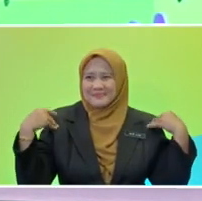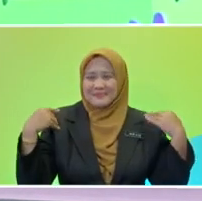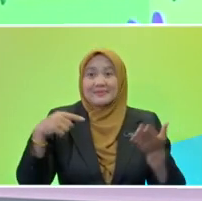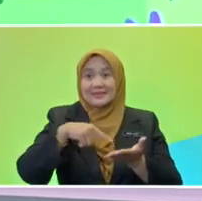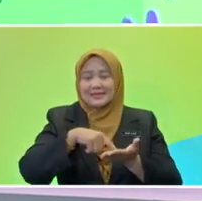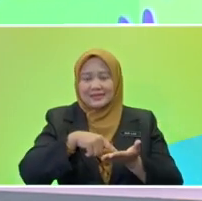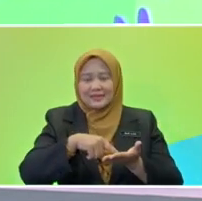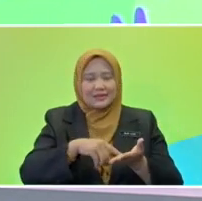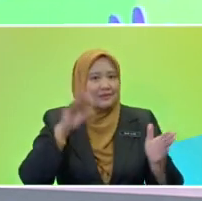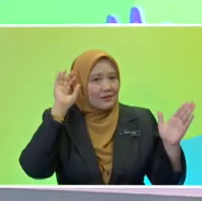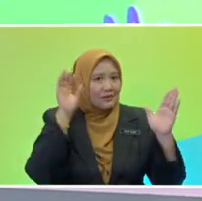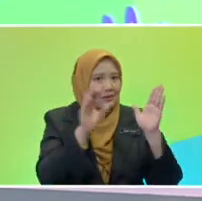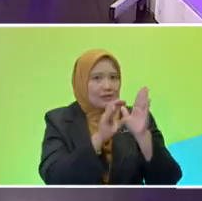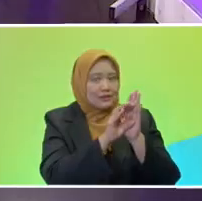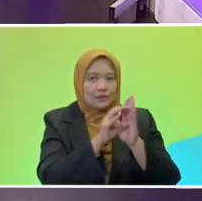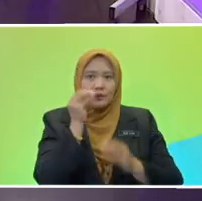dia